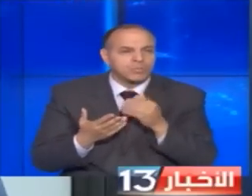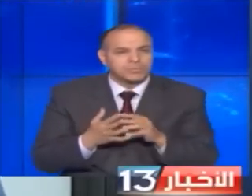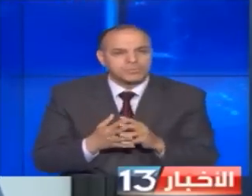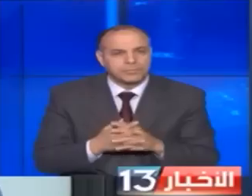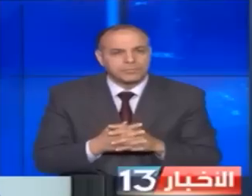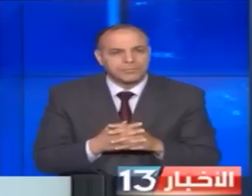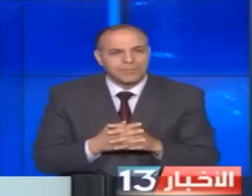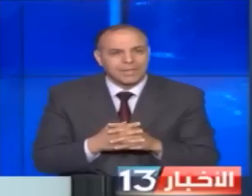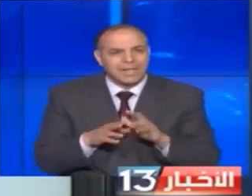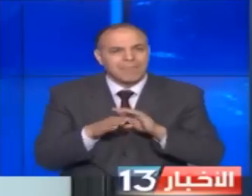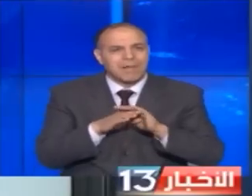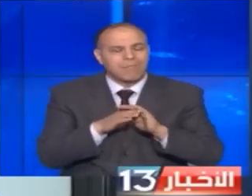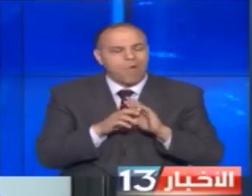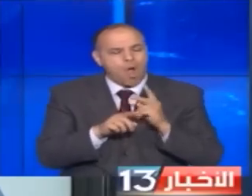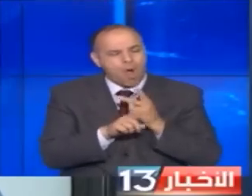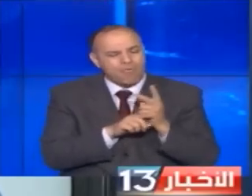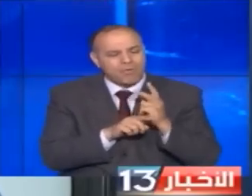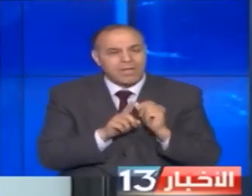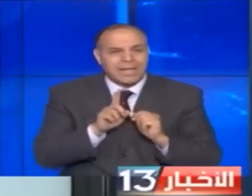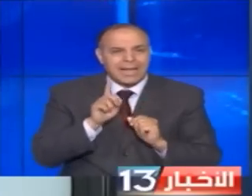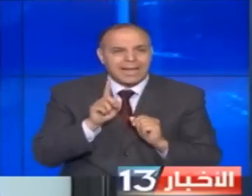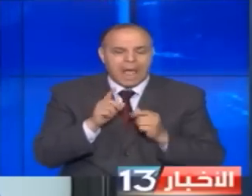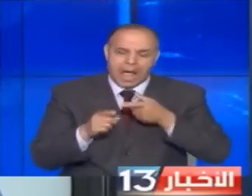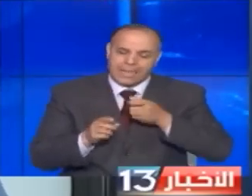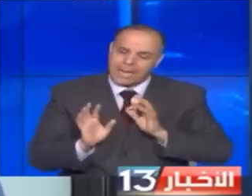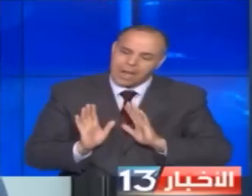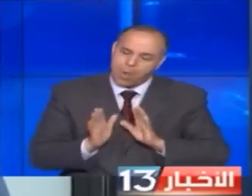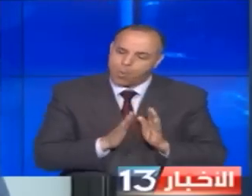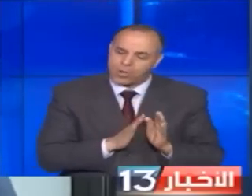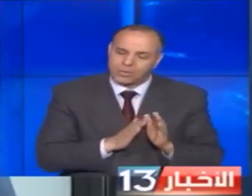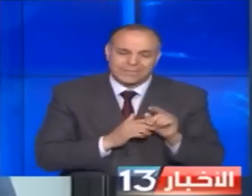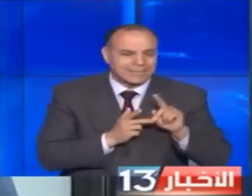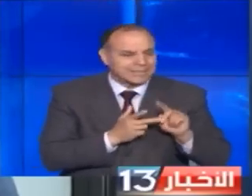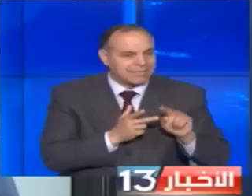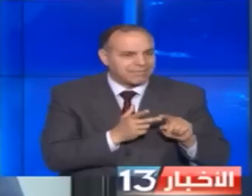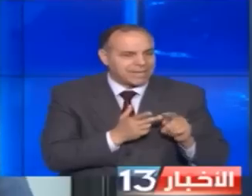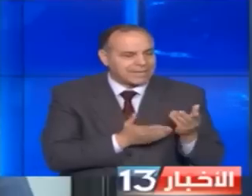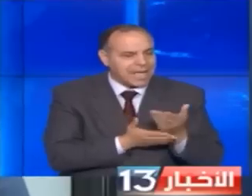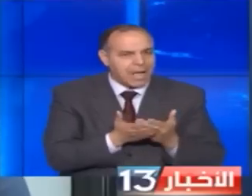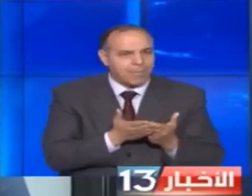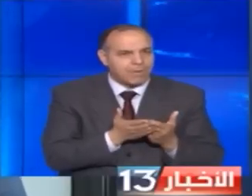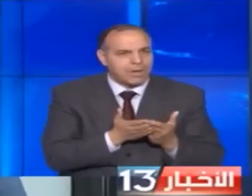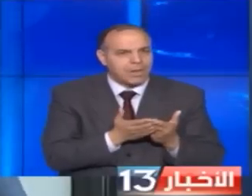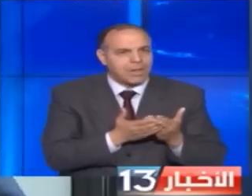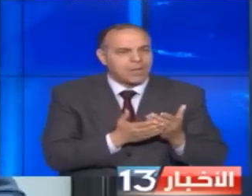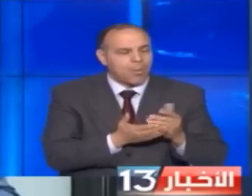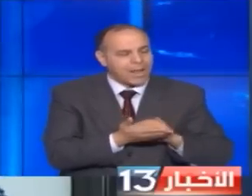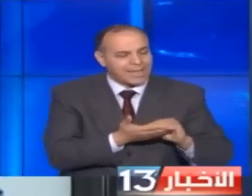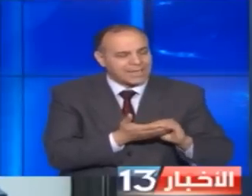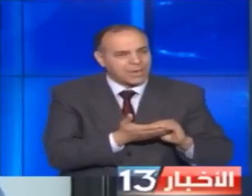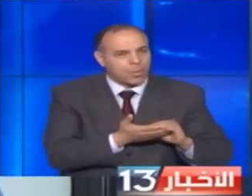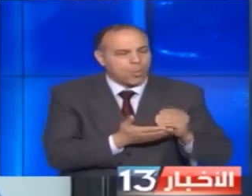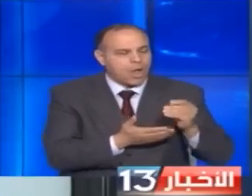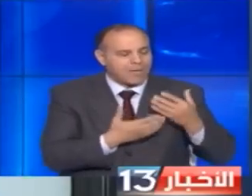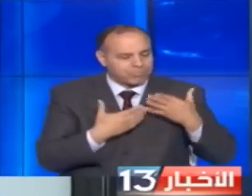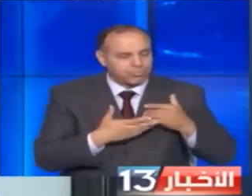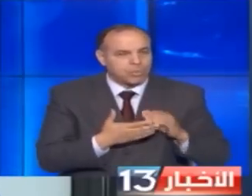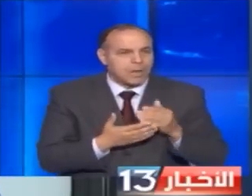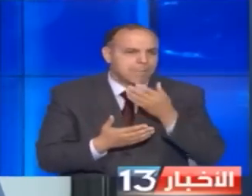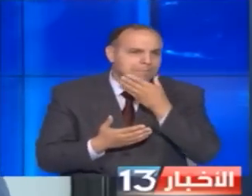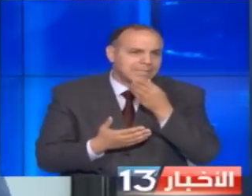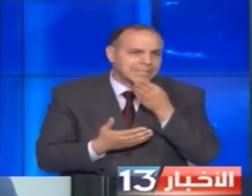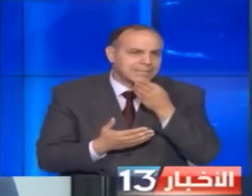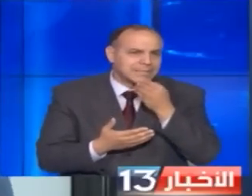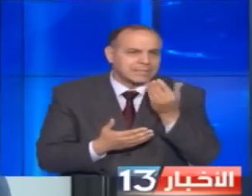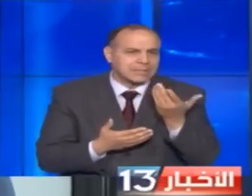يحمل نوع من العنف لكن لا يدعو الى القتل وهذا الصنف يجب التعامل معه بالعقوبات الاداريه والعقوبات المدنيه مثل العقوبات